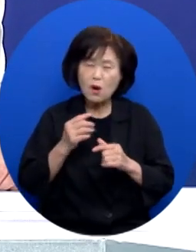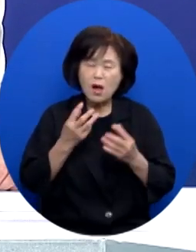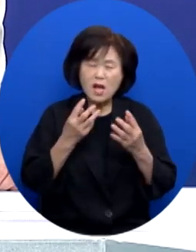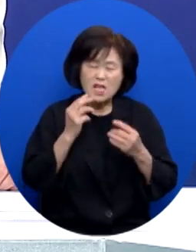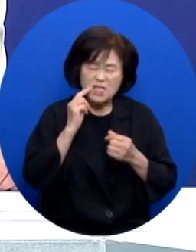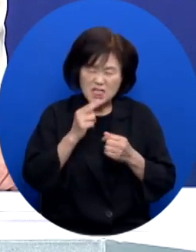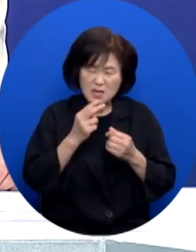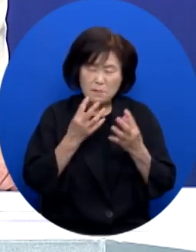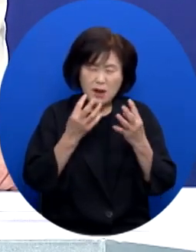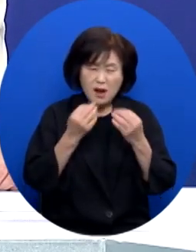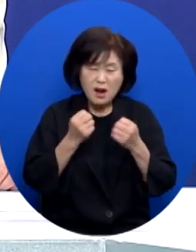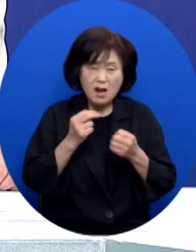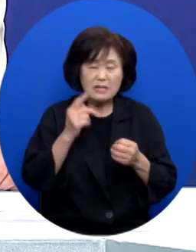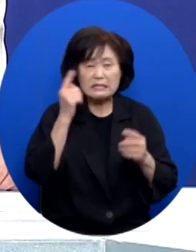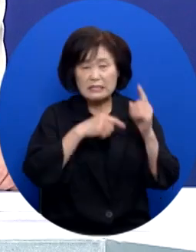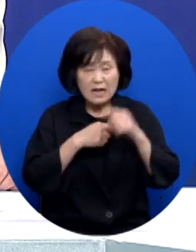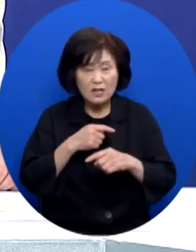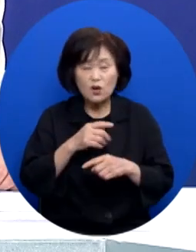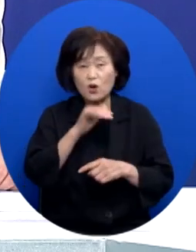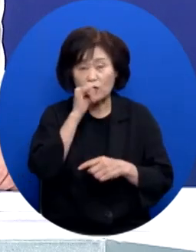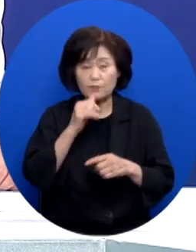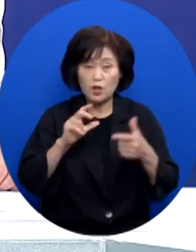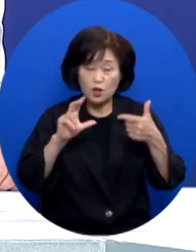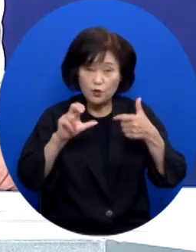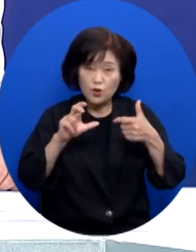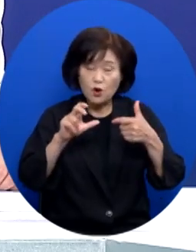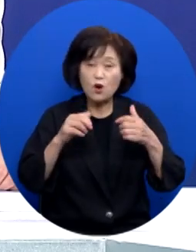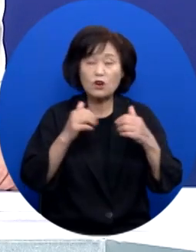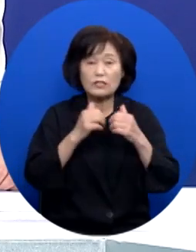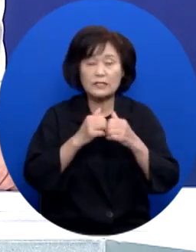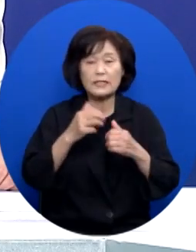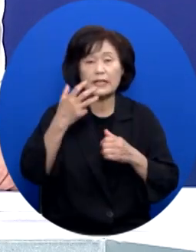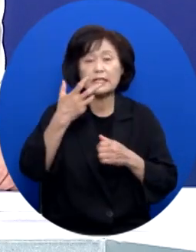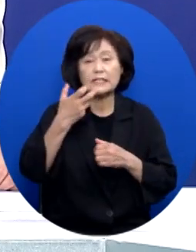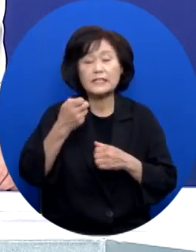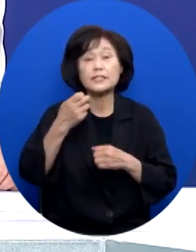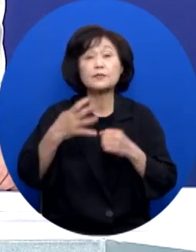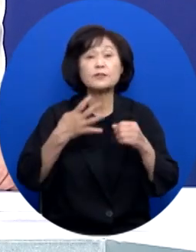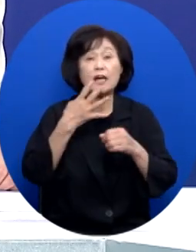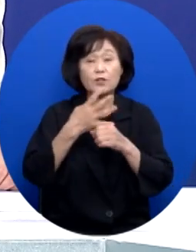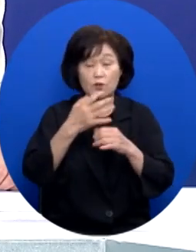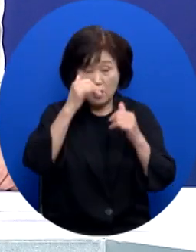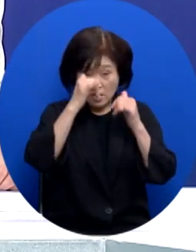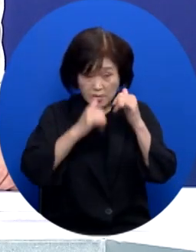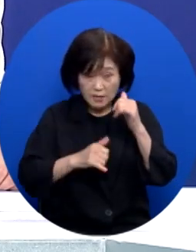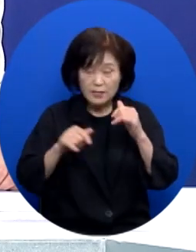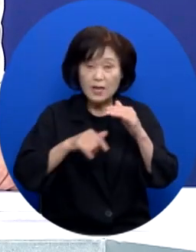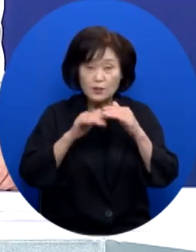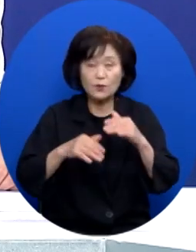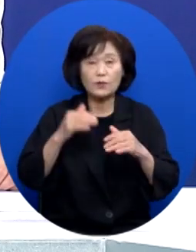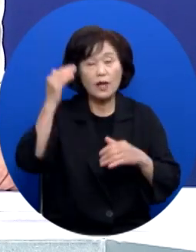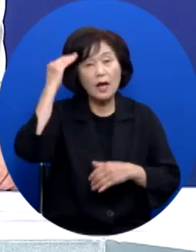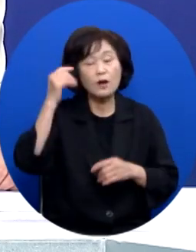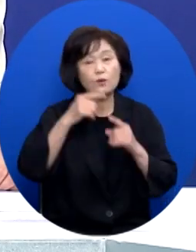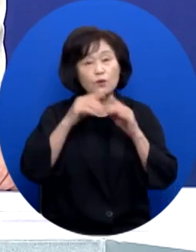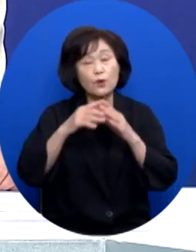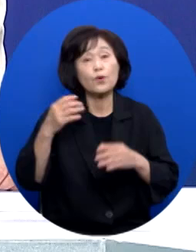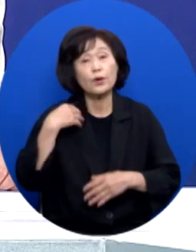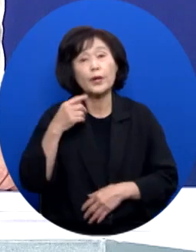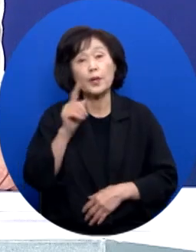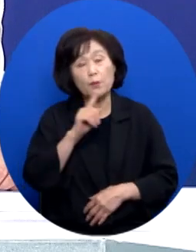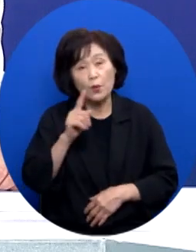피해를 입었습니다 오늘은 62우 전쟁 74주년을 맞아 그 역사 속 한국교회 역할을 짚어보며